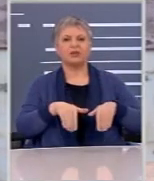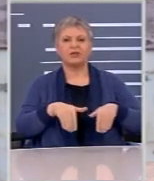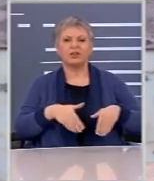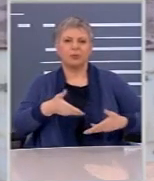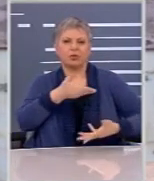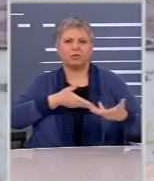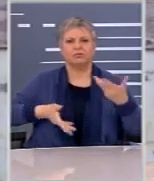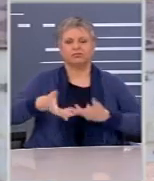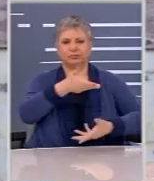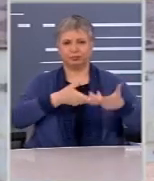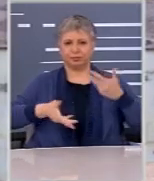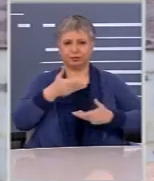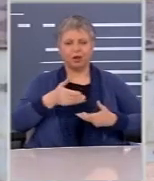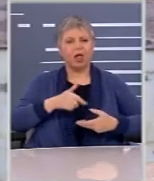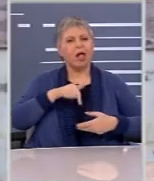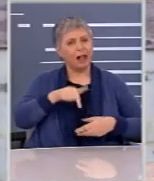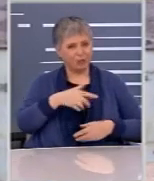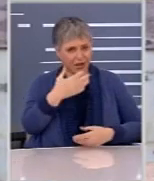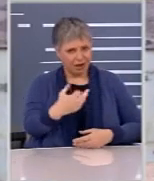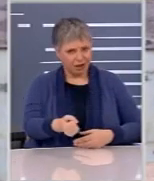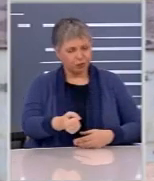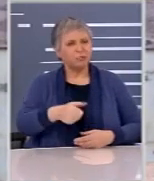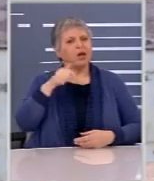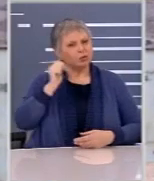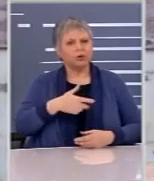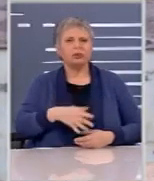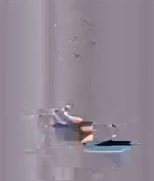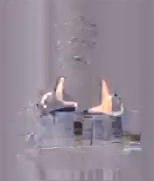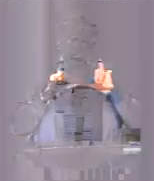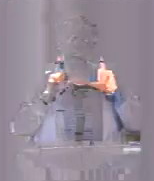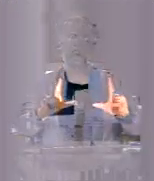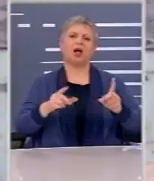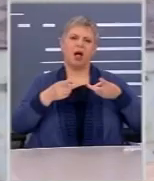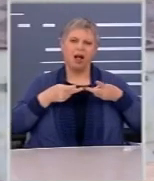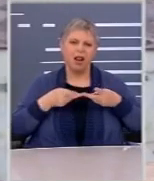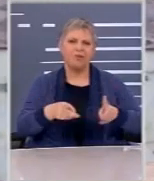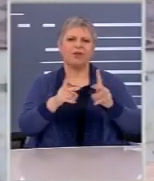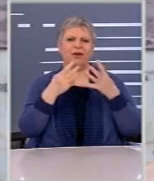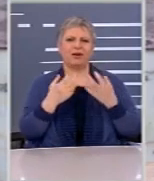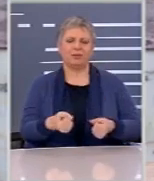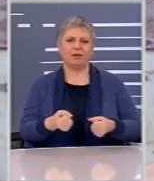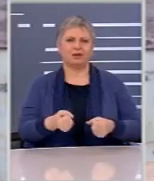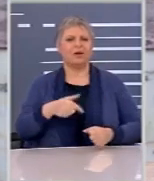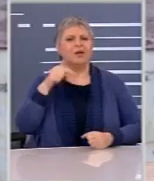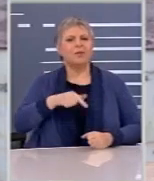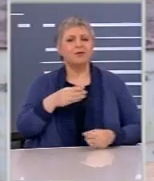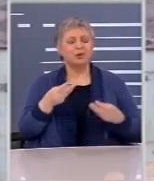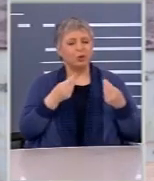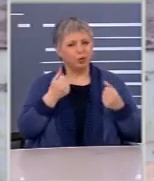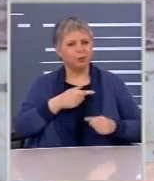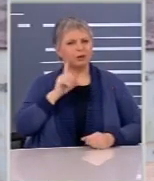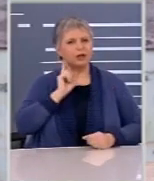είναι τα στοιχεία που συνδέουν τους ελεύθερους ανθρώπους και μπορούν να αποτελέσουν ισότιμα μέλη